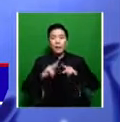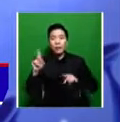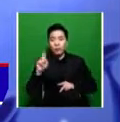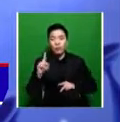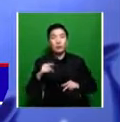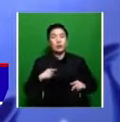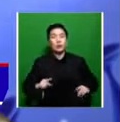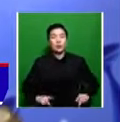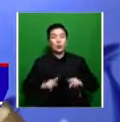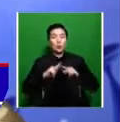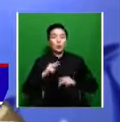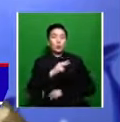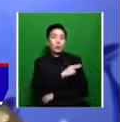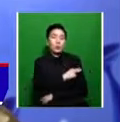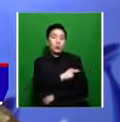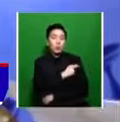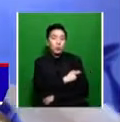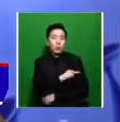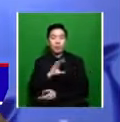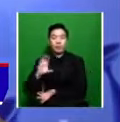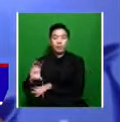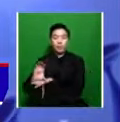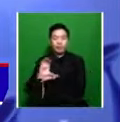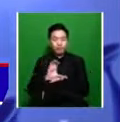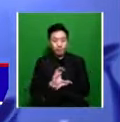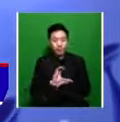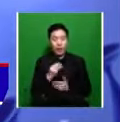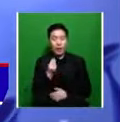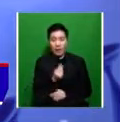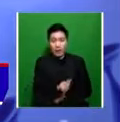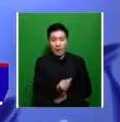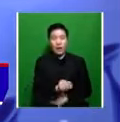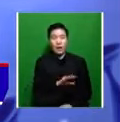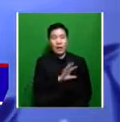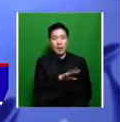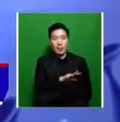วงสาธารณสุขก็ได้จัดสรรไปจำนวน